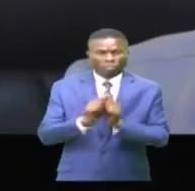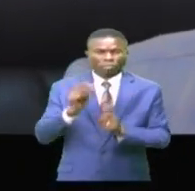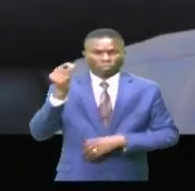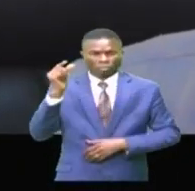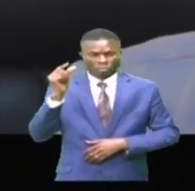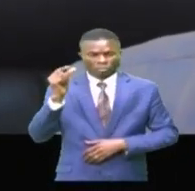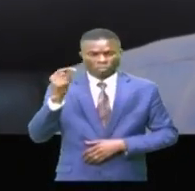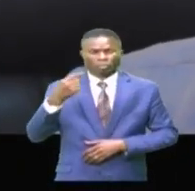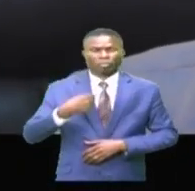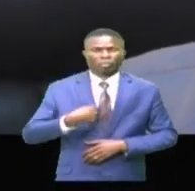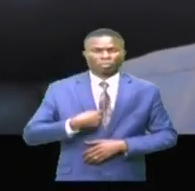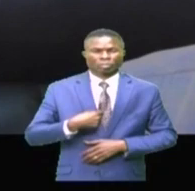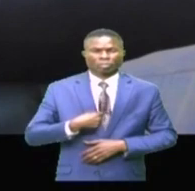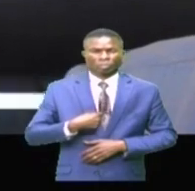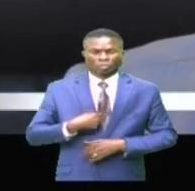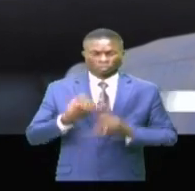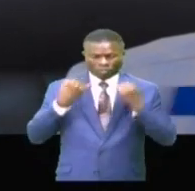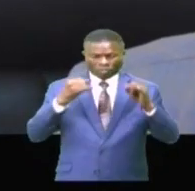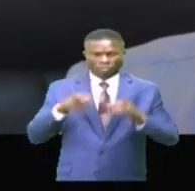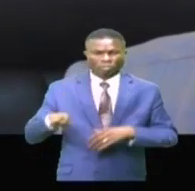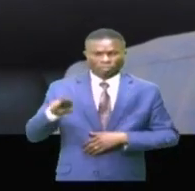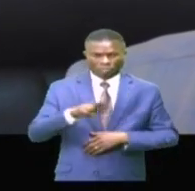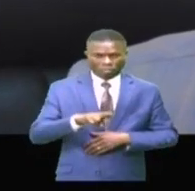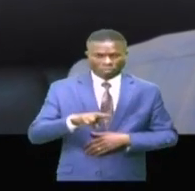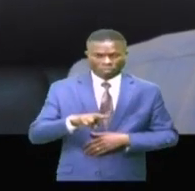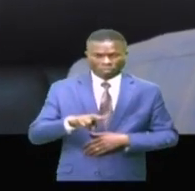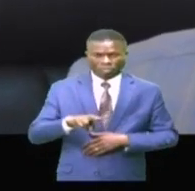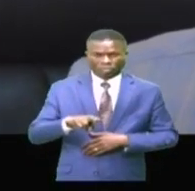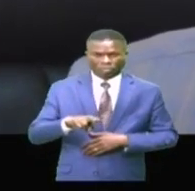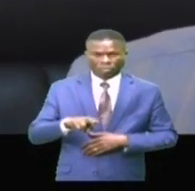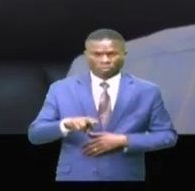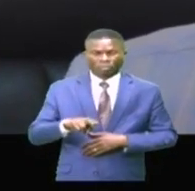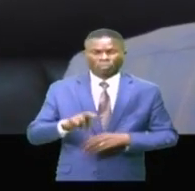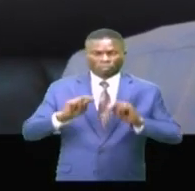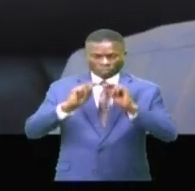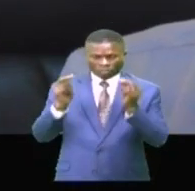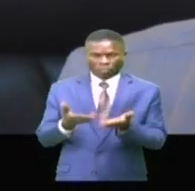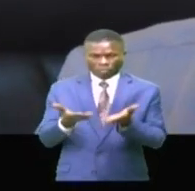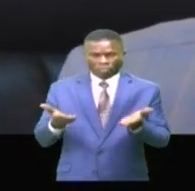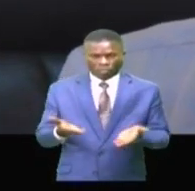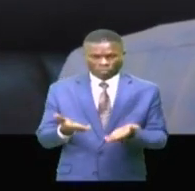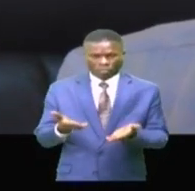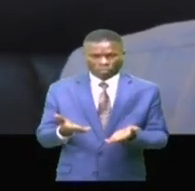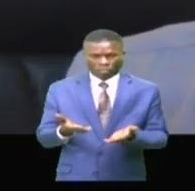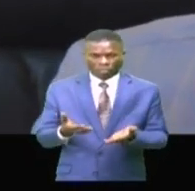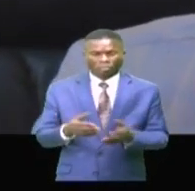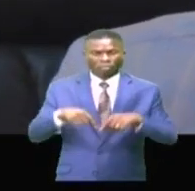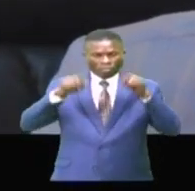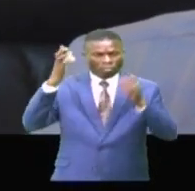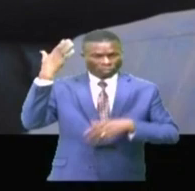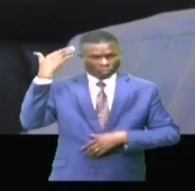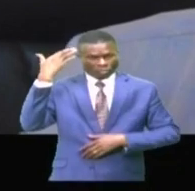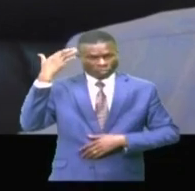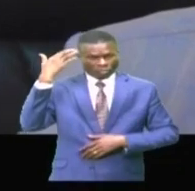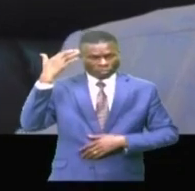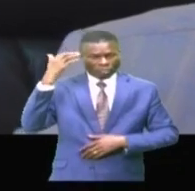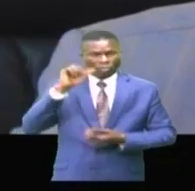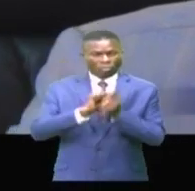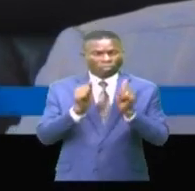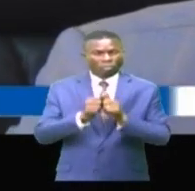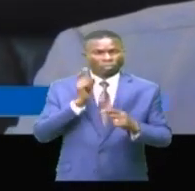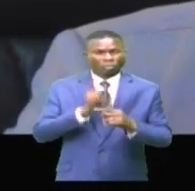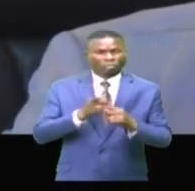terminé des engins et cadres cette cellule à l'époque il y a quelques années le grand problème